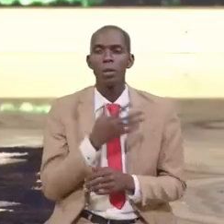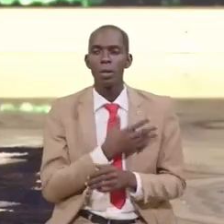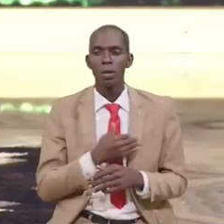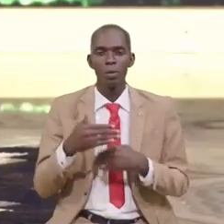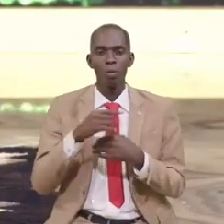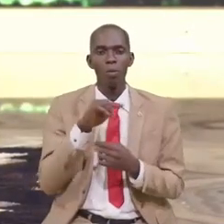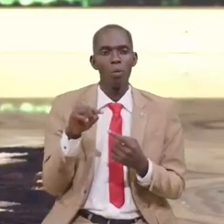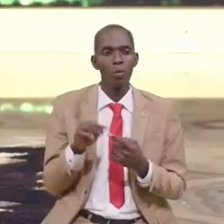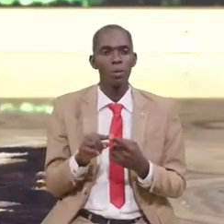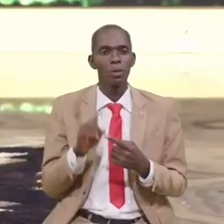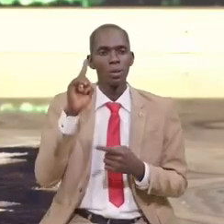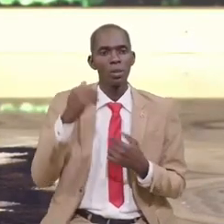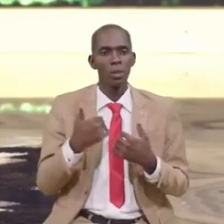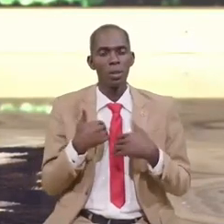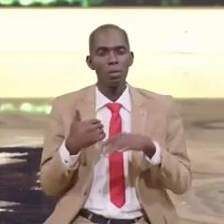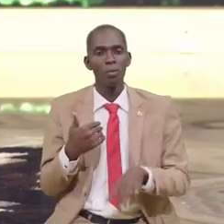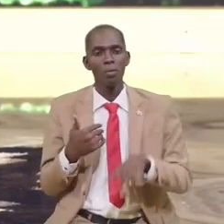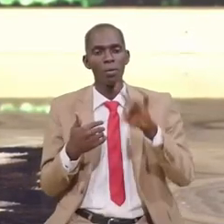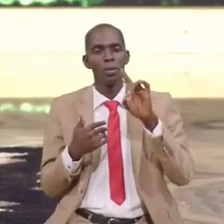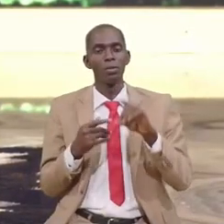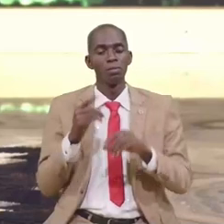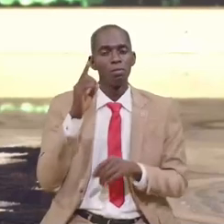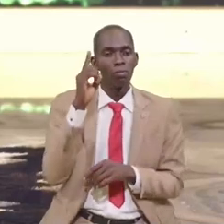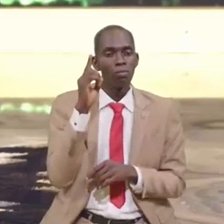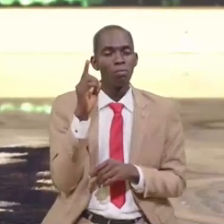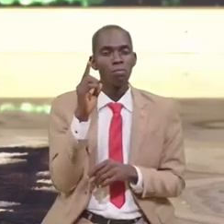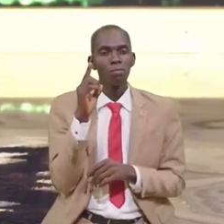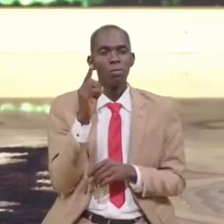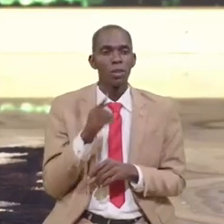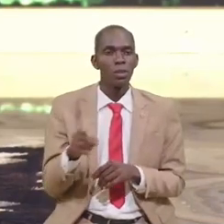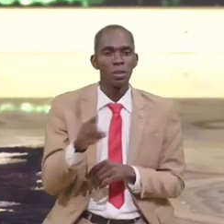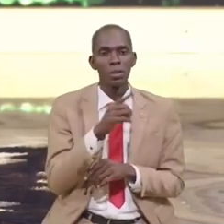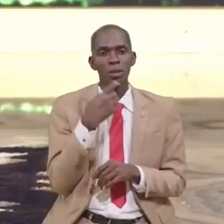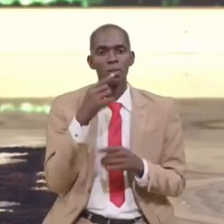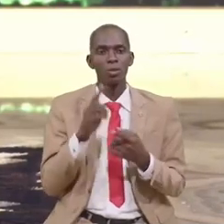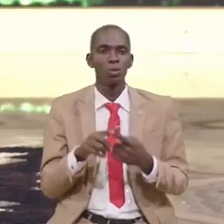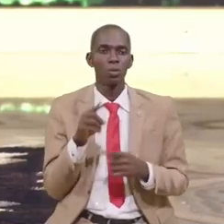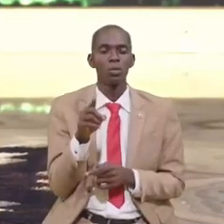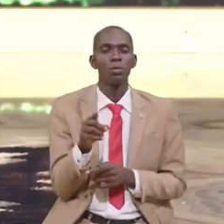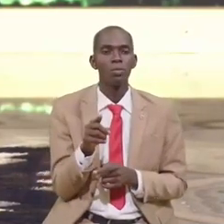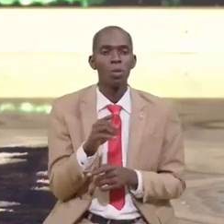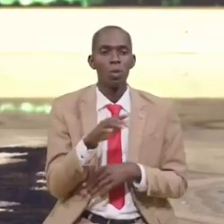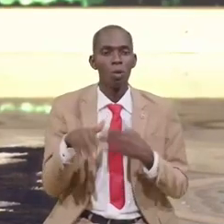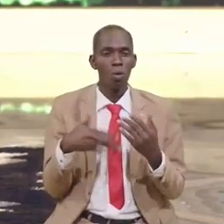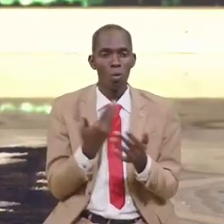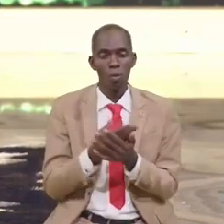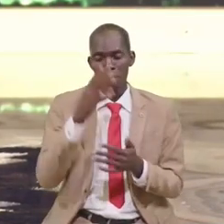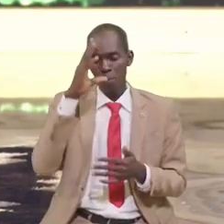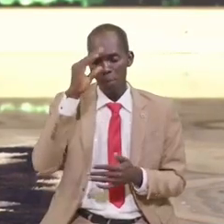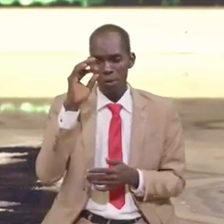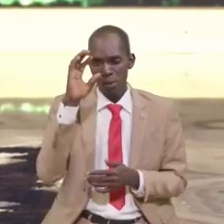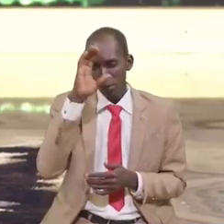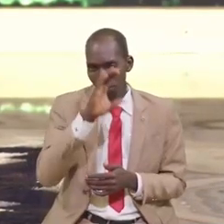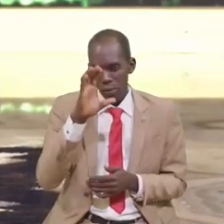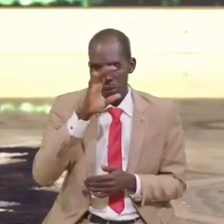quand ils l'eurent trouvé, ils lui dirent, « Tous te